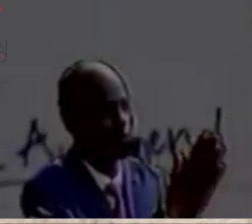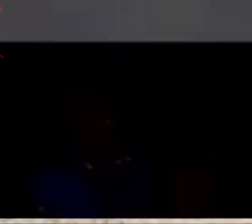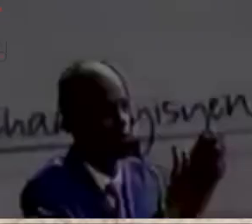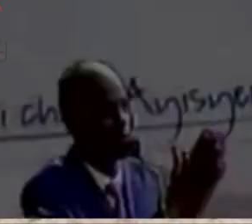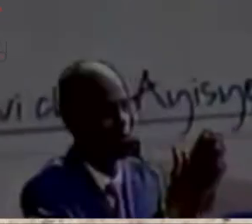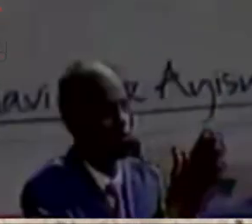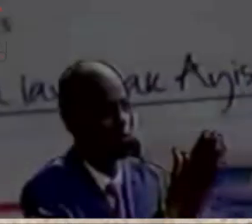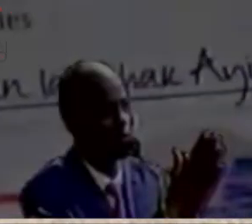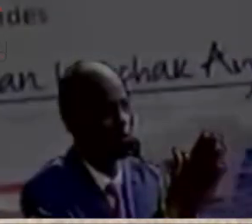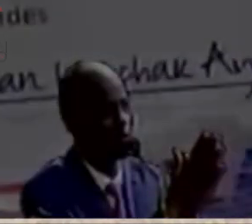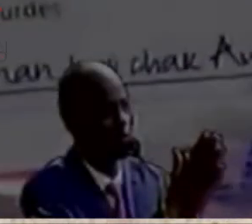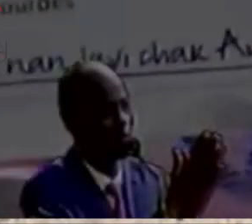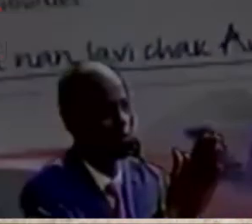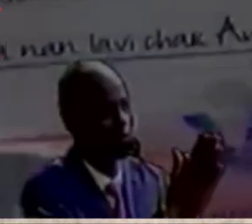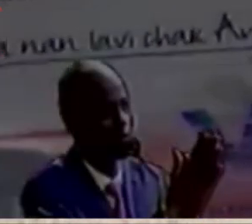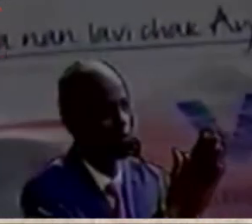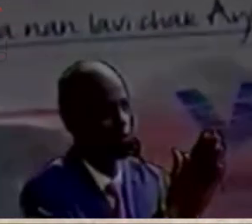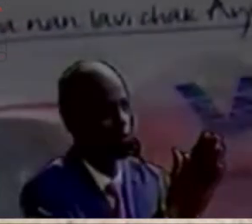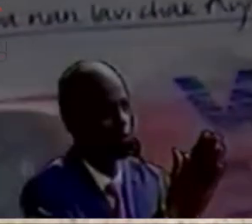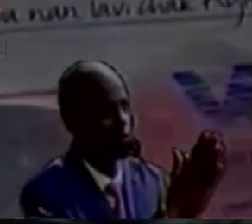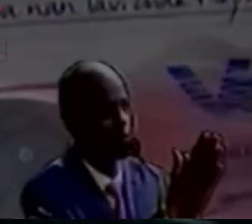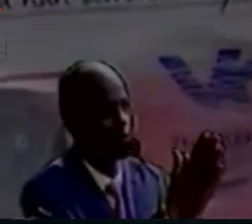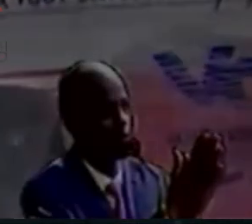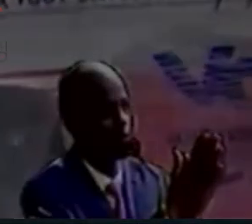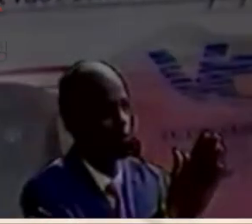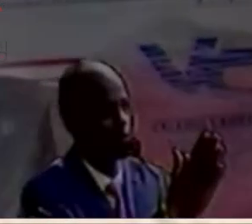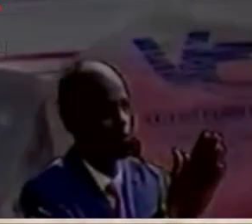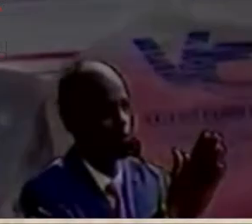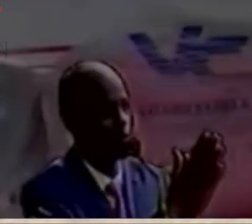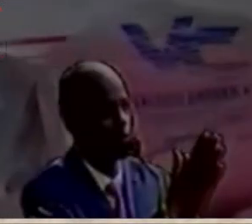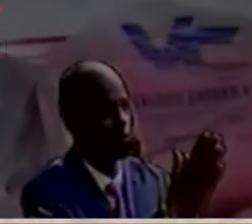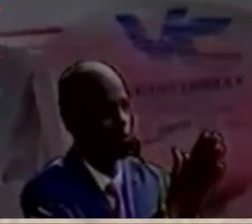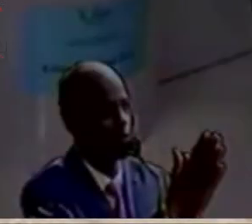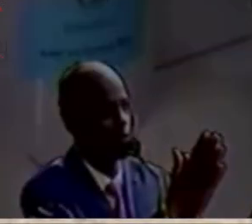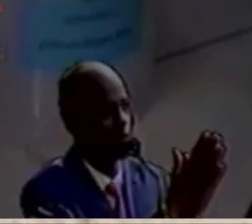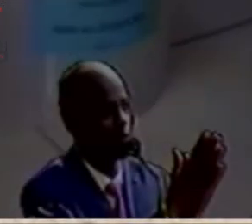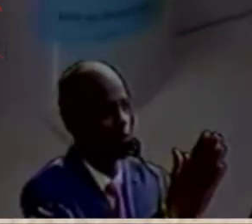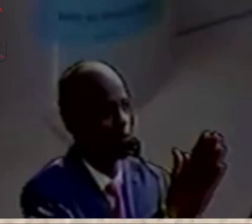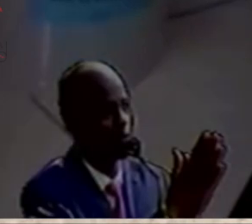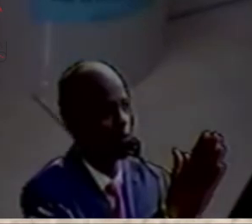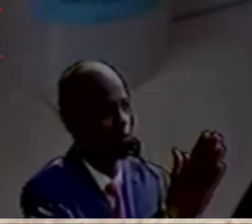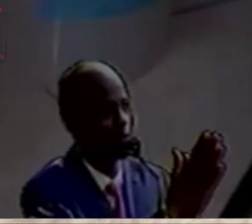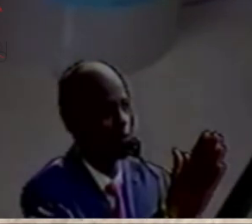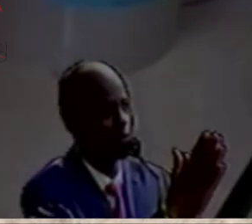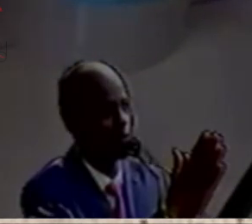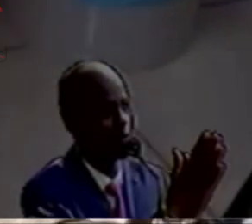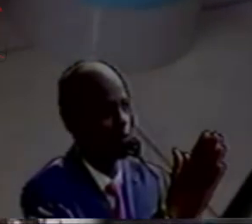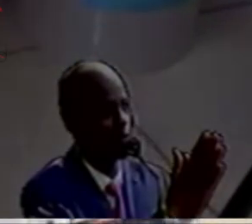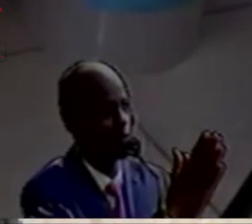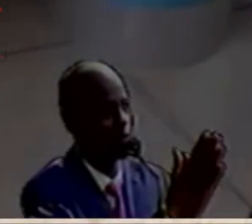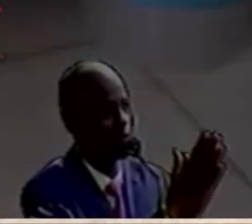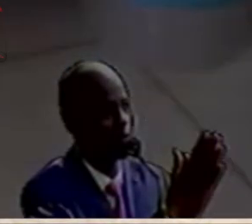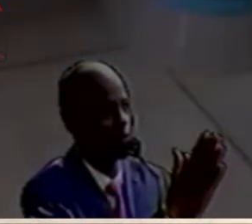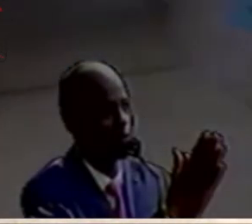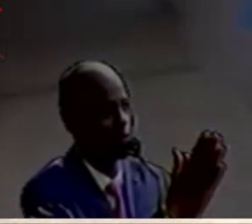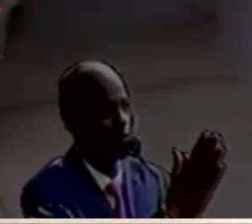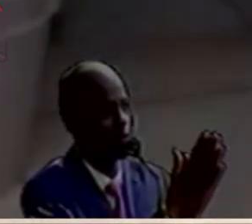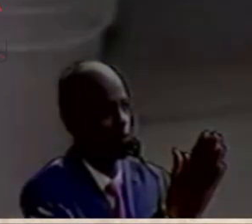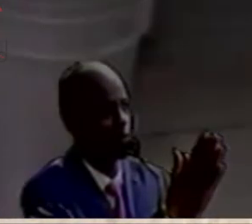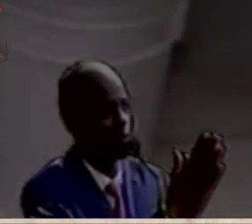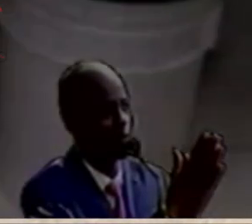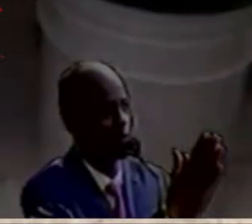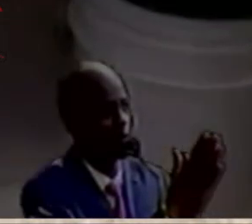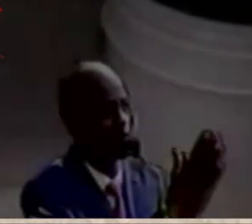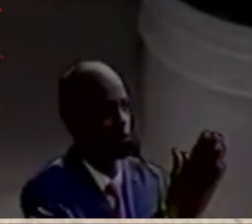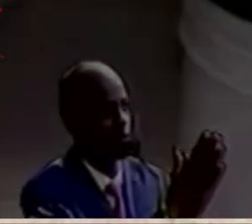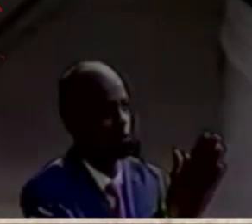de gros dommages, aujourd'hui, vous le voyez, ils répondent de présent. Il n'y a pas que la Vallée Yucanaise qui est membre de la GERCA. La GERCA se mobilise. Il y a